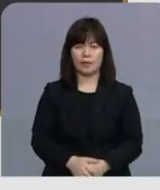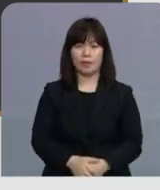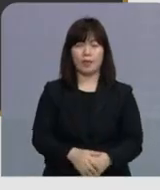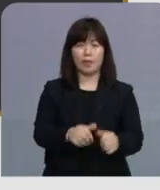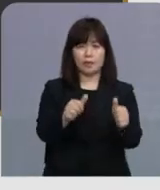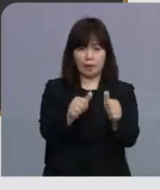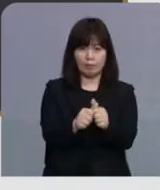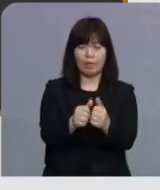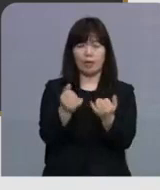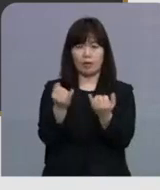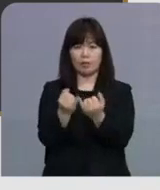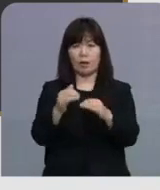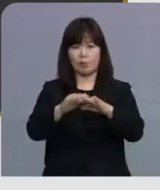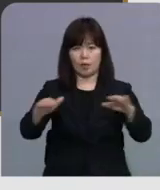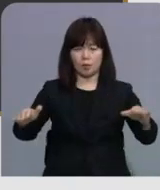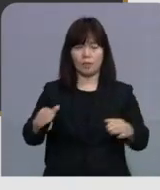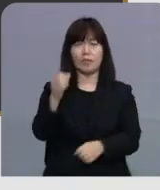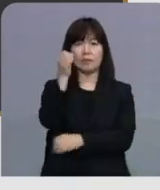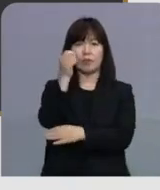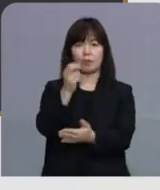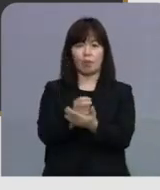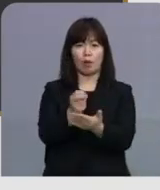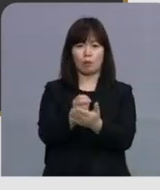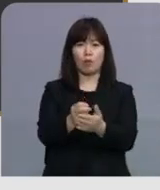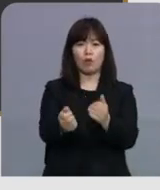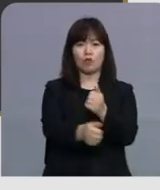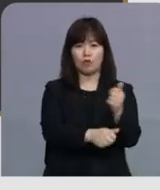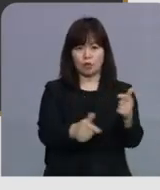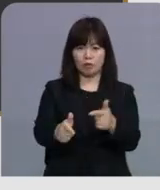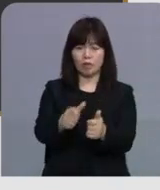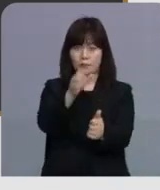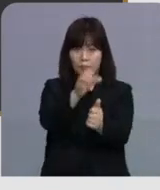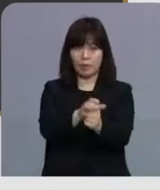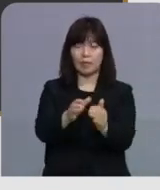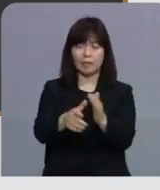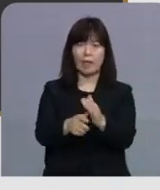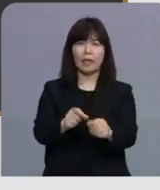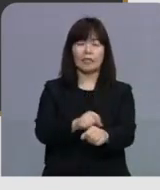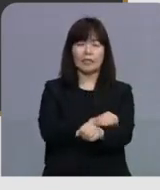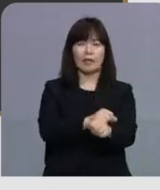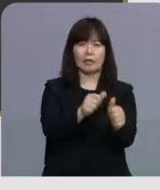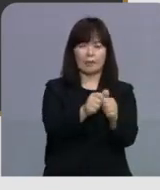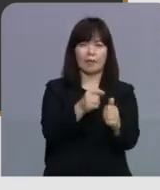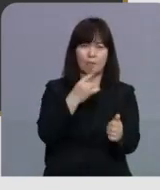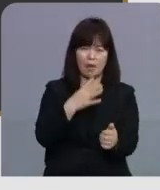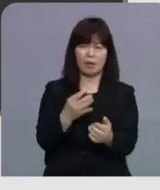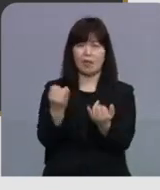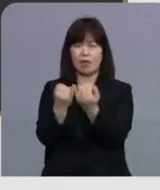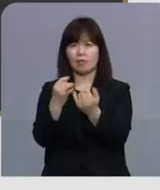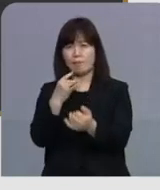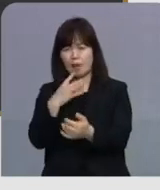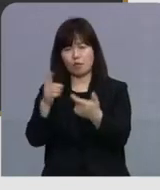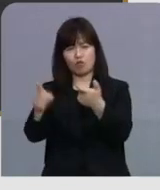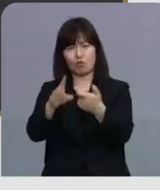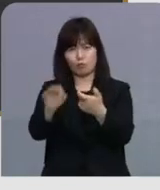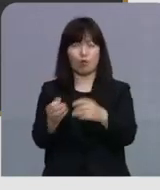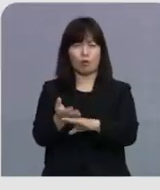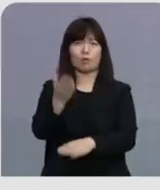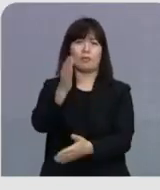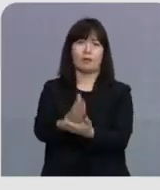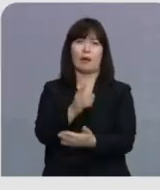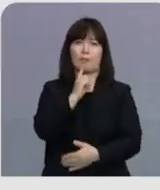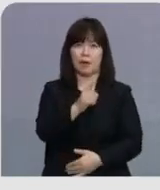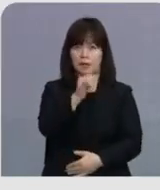양성평등 기본법 을 보면 지자체 위원회 위촉직 위원 은 특정 성별이 60% 를 넘으면 안됩니다